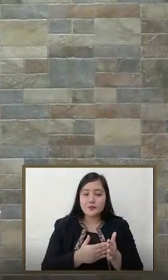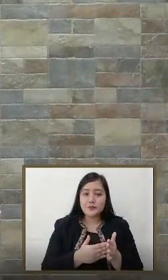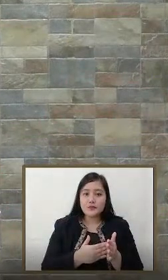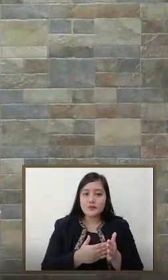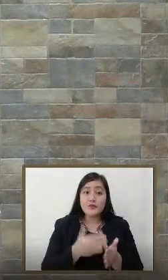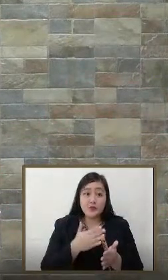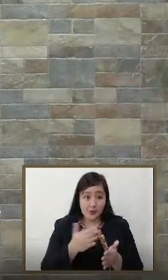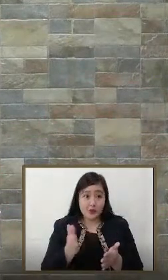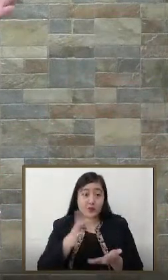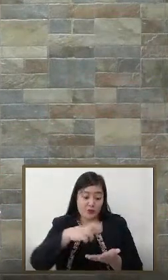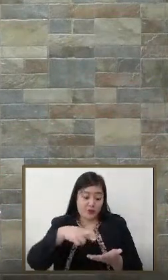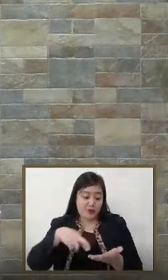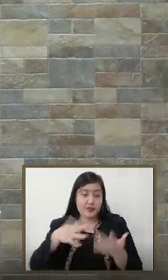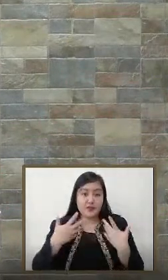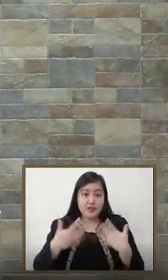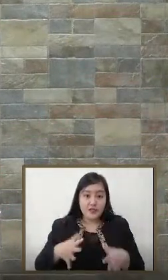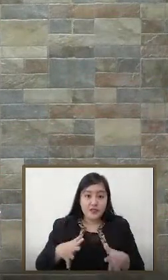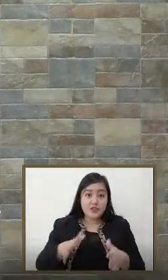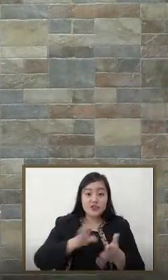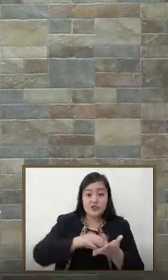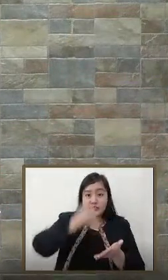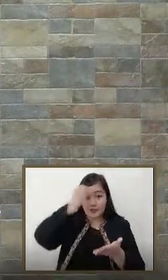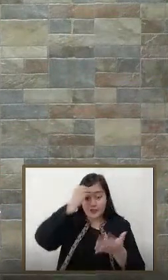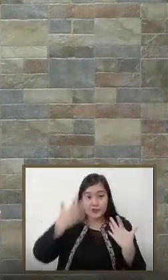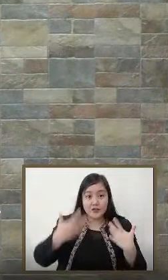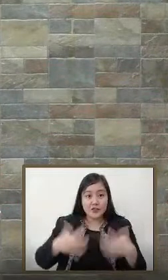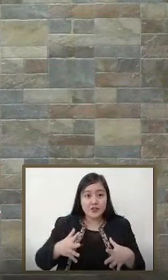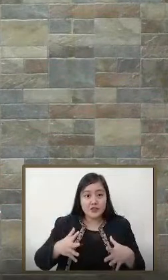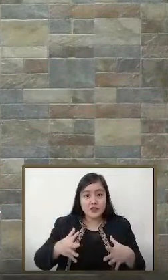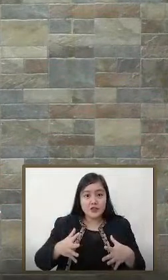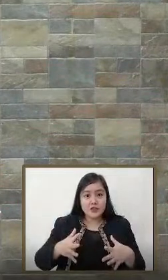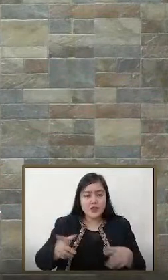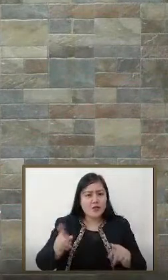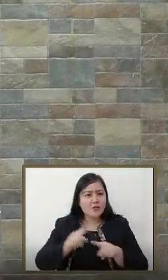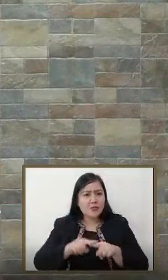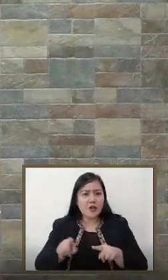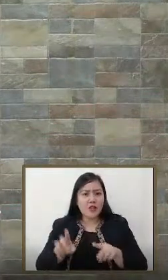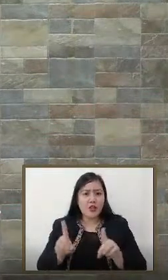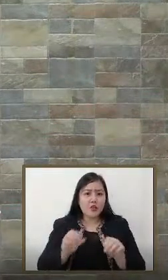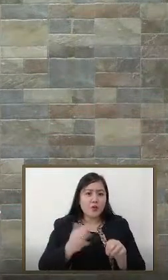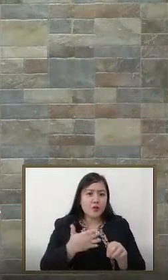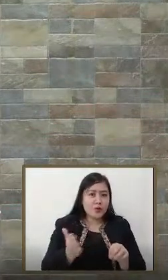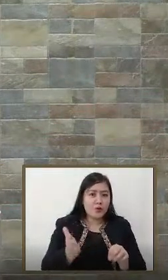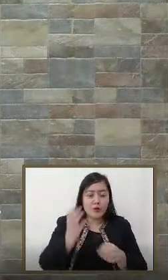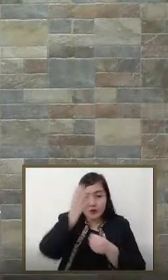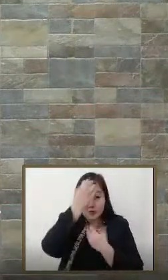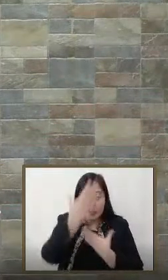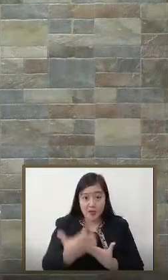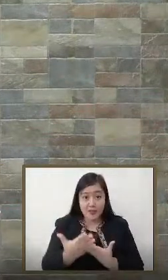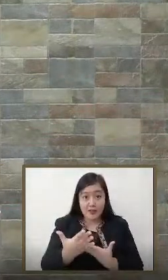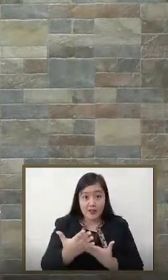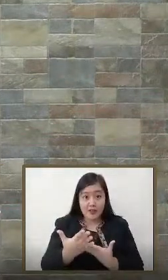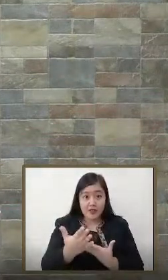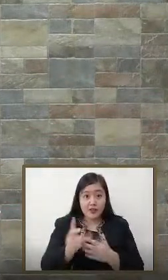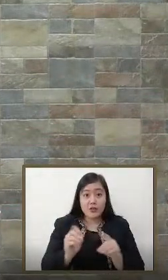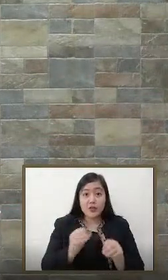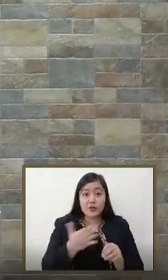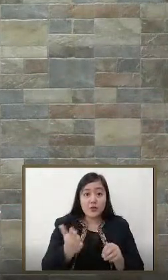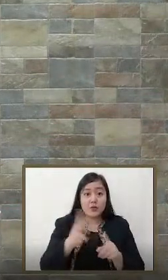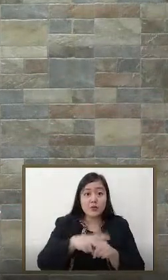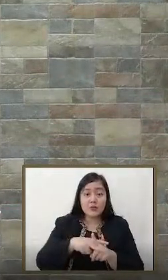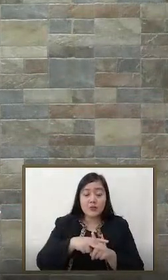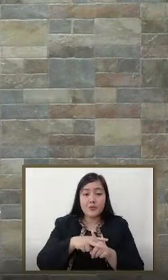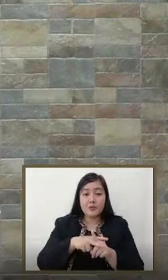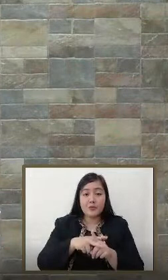mo. Sinunod mo. Ha? Sinunod mo. Application ang kailangan. Because